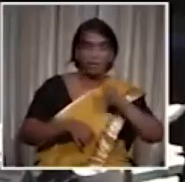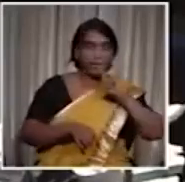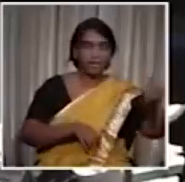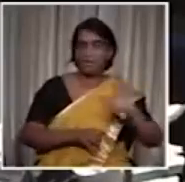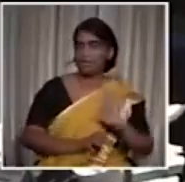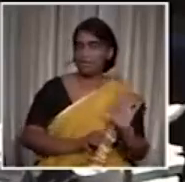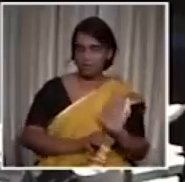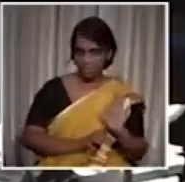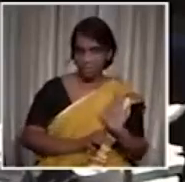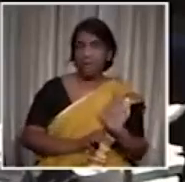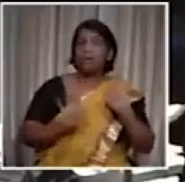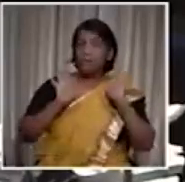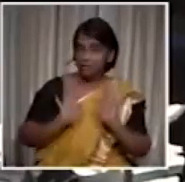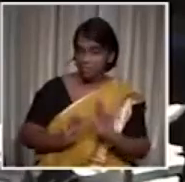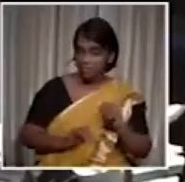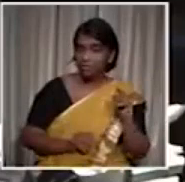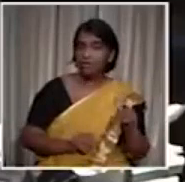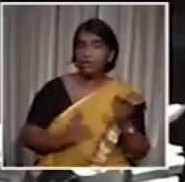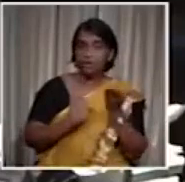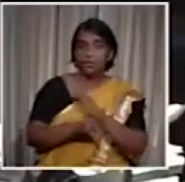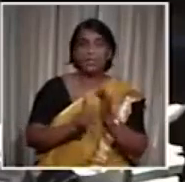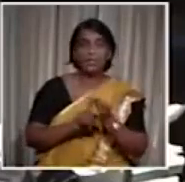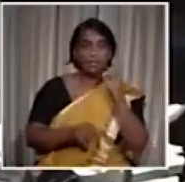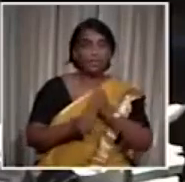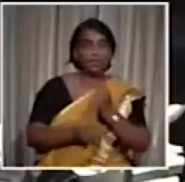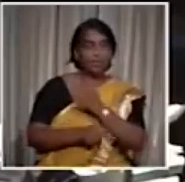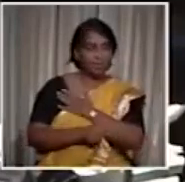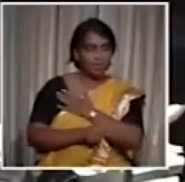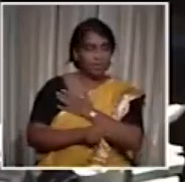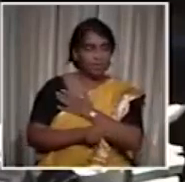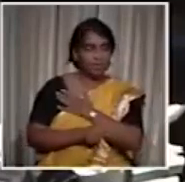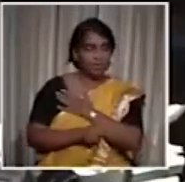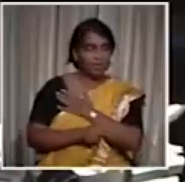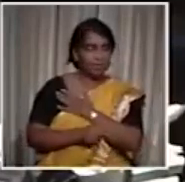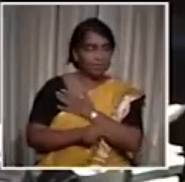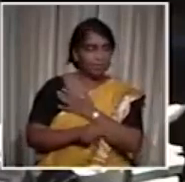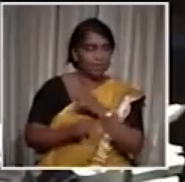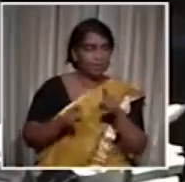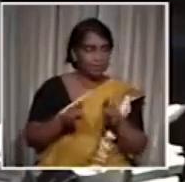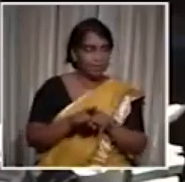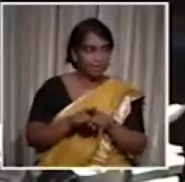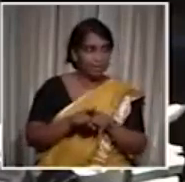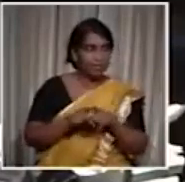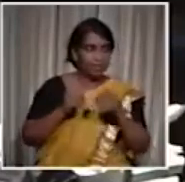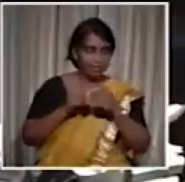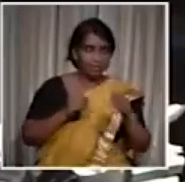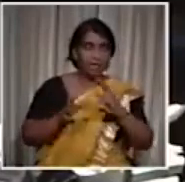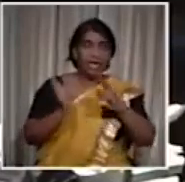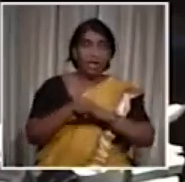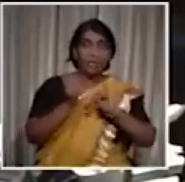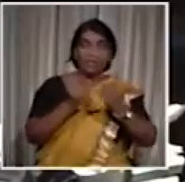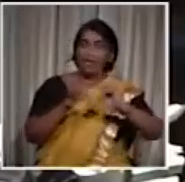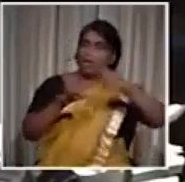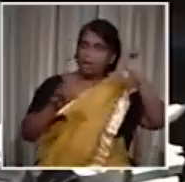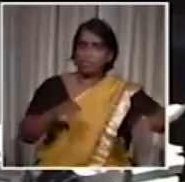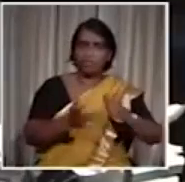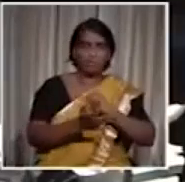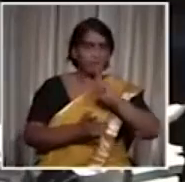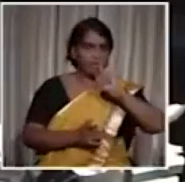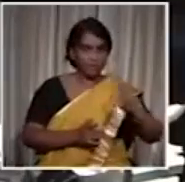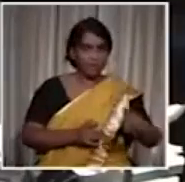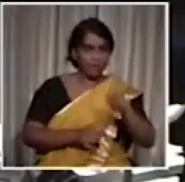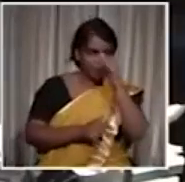නැහැ. හැබැයි හිටපු ජනාධිපති ගෝඨාභය රාජපක්ෂ මහත්මයා නියෝගයක් දුන්නා නිමල් සිරිපාලට ඉල්ලා අස්වෙන්න කියලා. ඇයි?